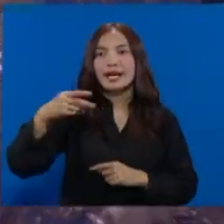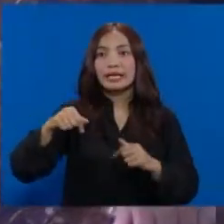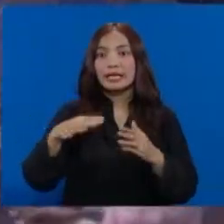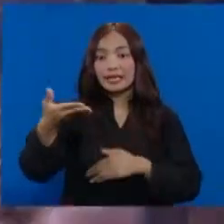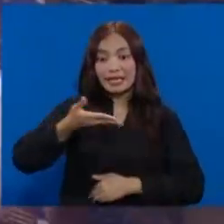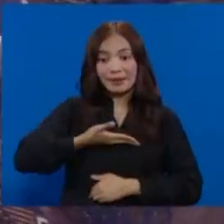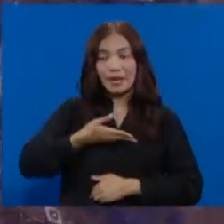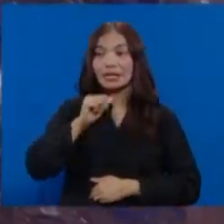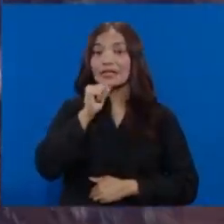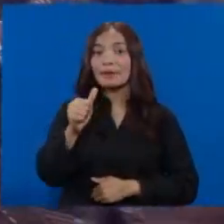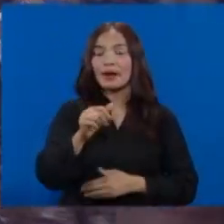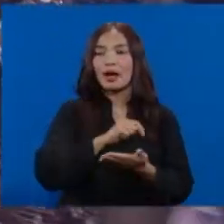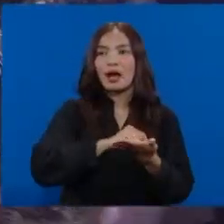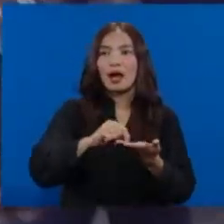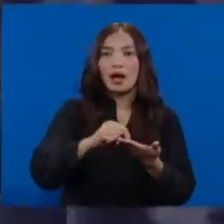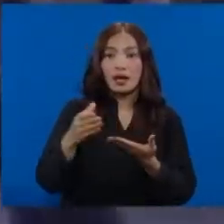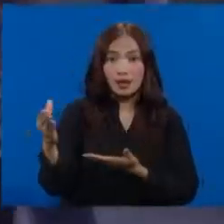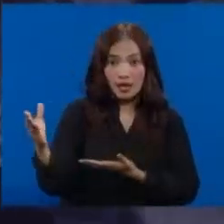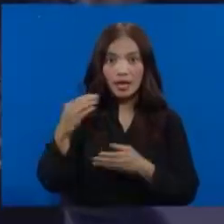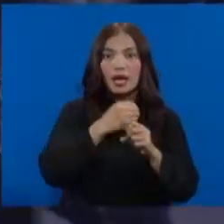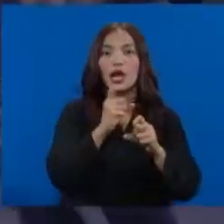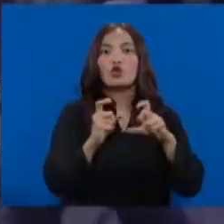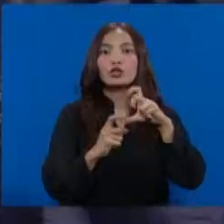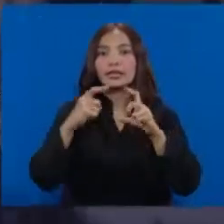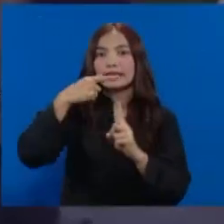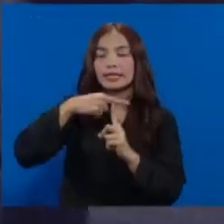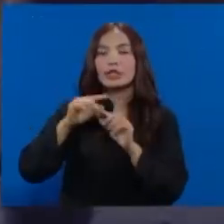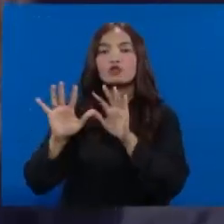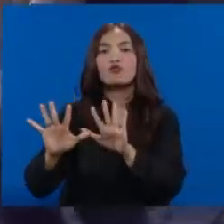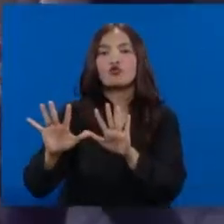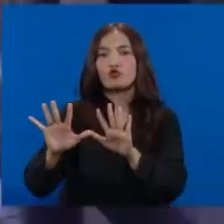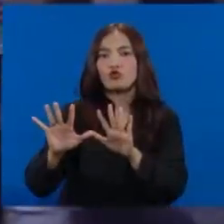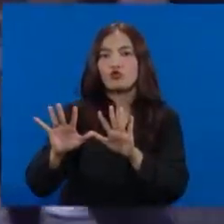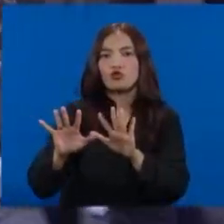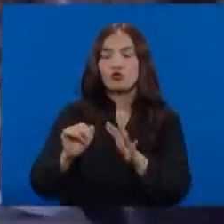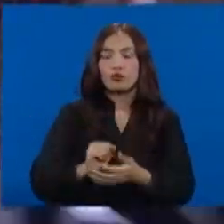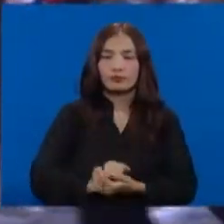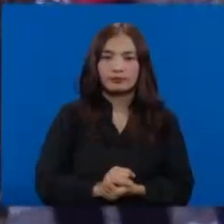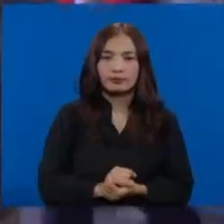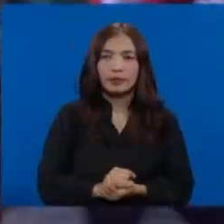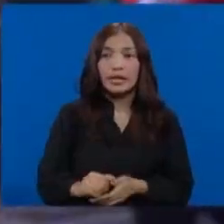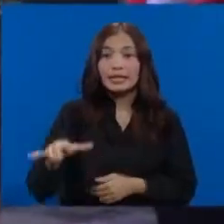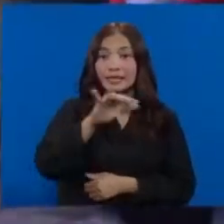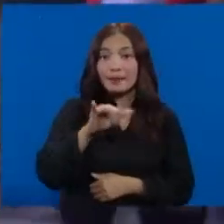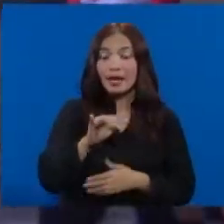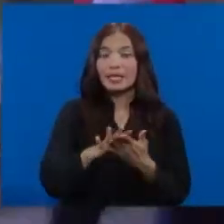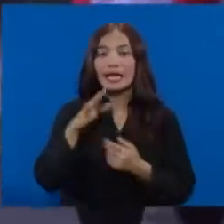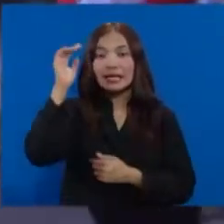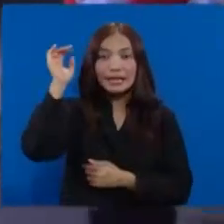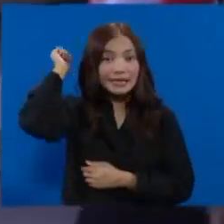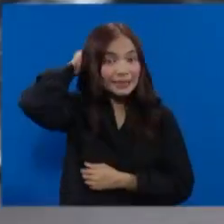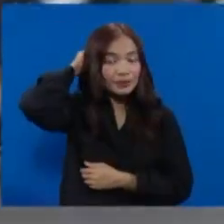disambut Kanjeng Gusti Adipati Arya Mangkunegoro 10, Bre Cakrautomo Wirasudjiwo beserta ibu dan kakaknya.